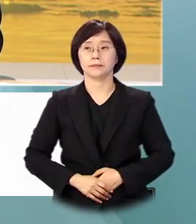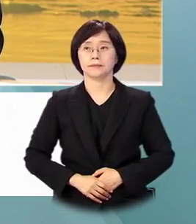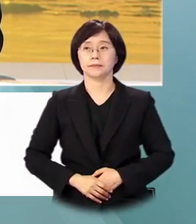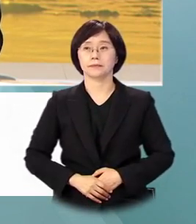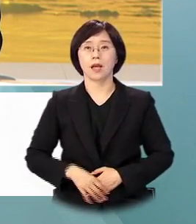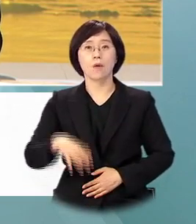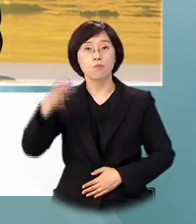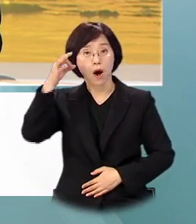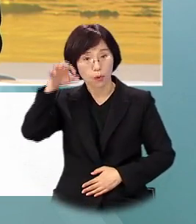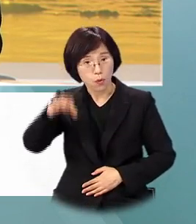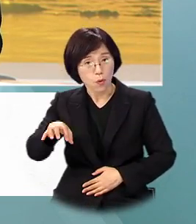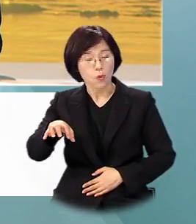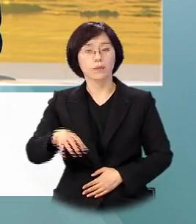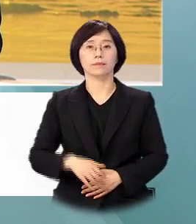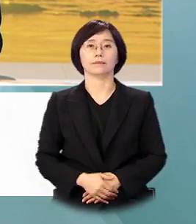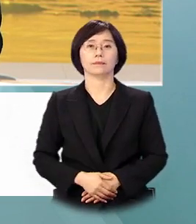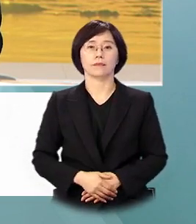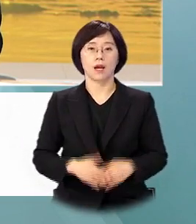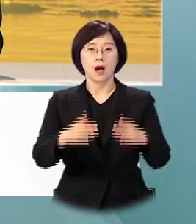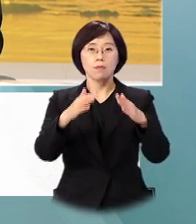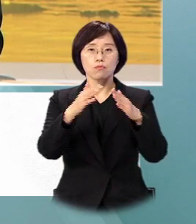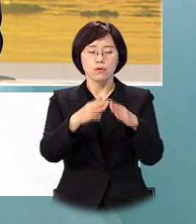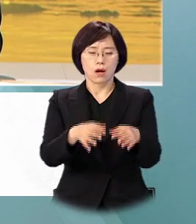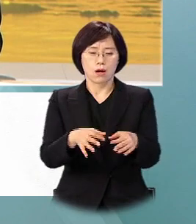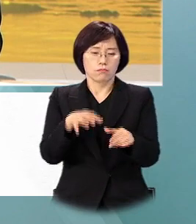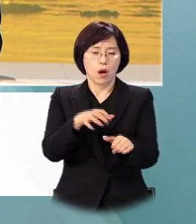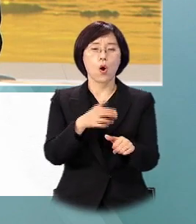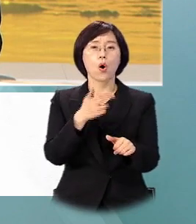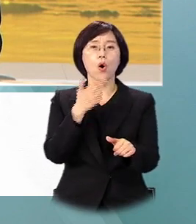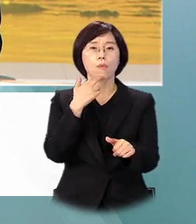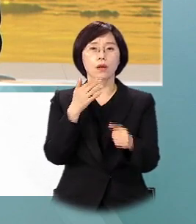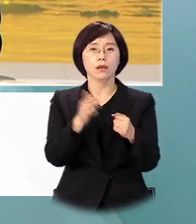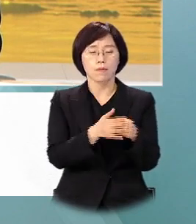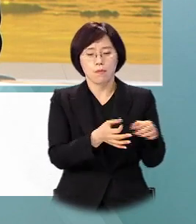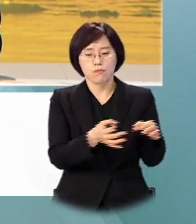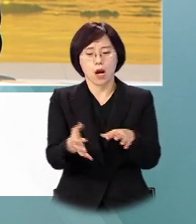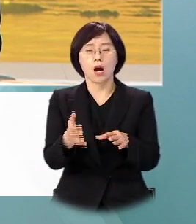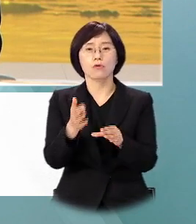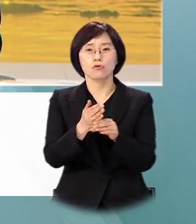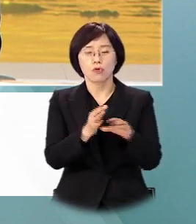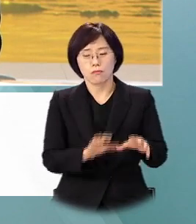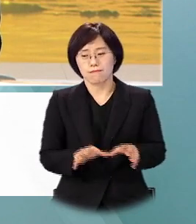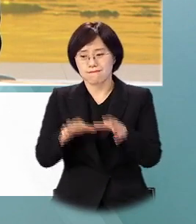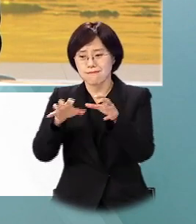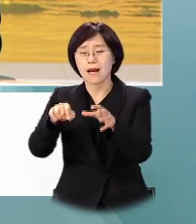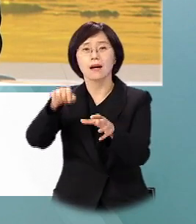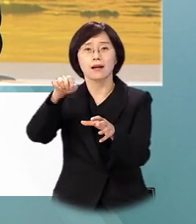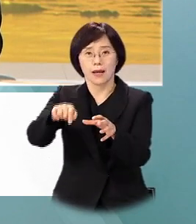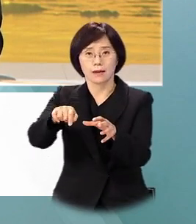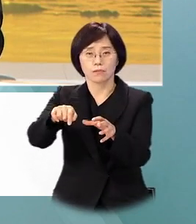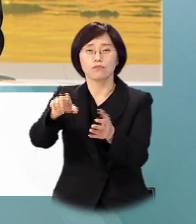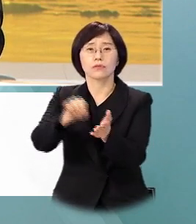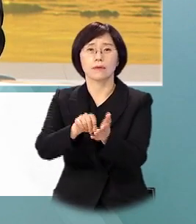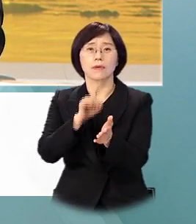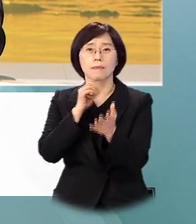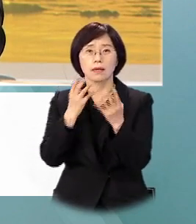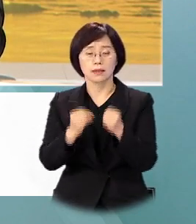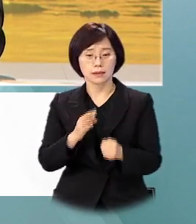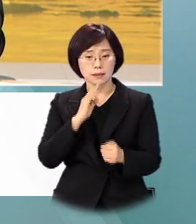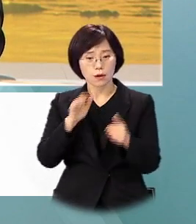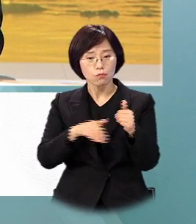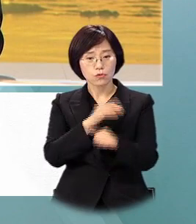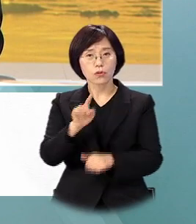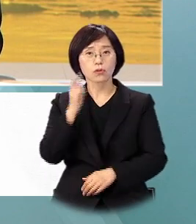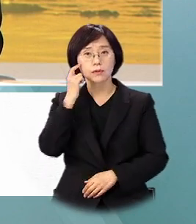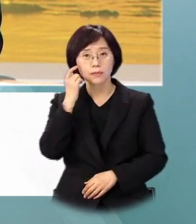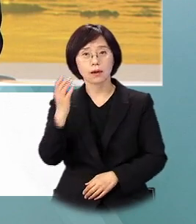네, 포항입니다. 네, 부동산 비규제 지역으로 투기 자금이 몰리는 이른바 풍선 효과라는 지적이 많은데 실제로 현장